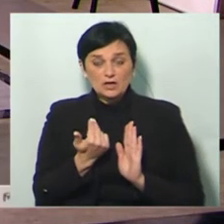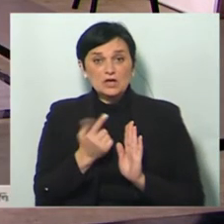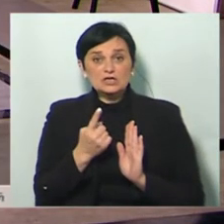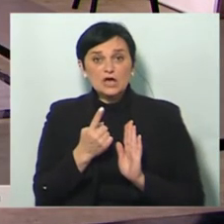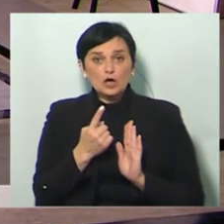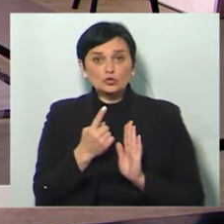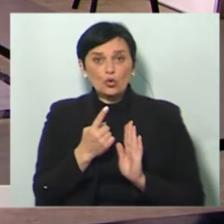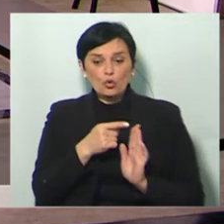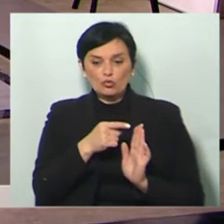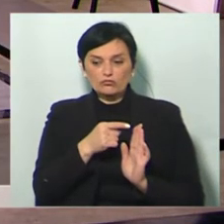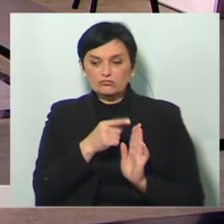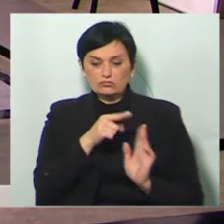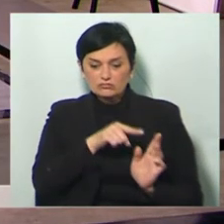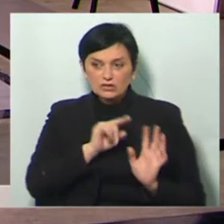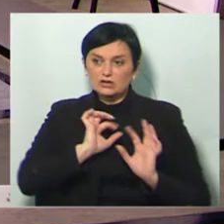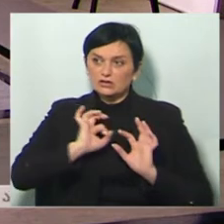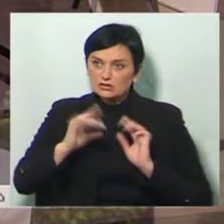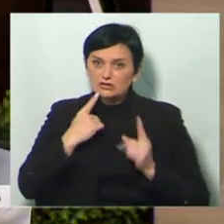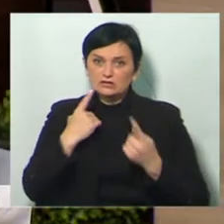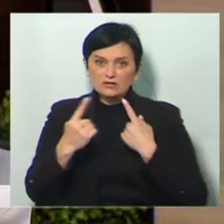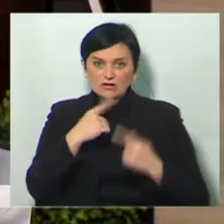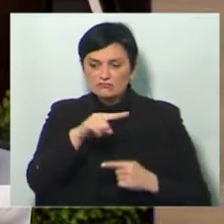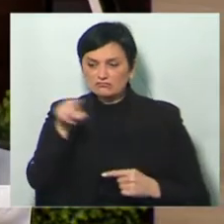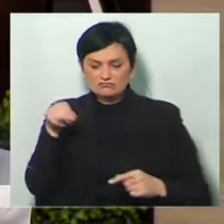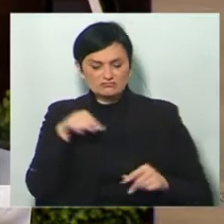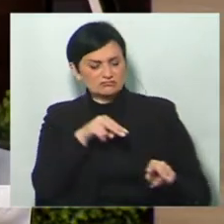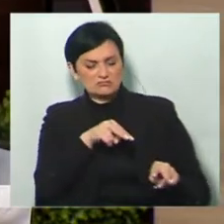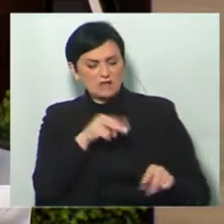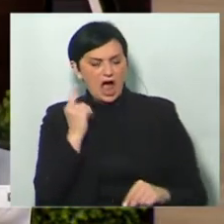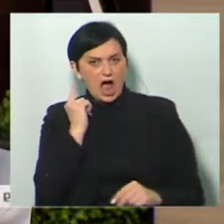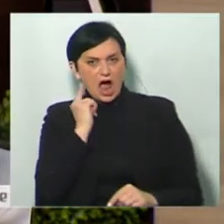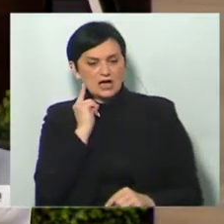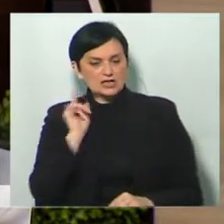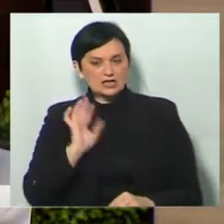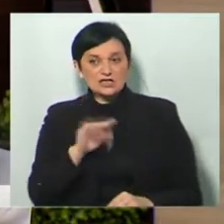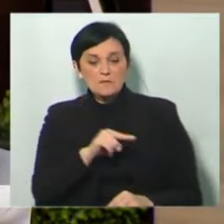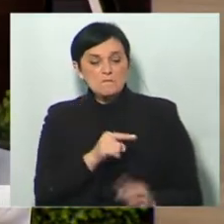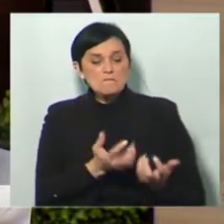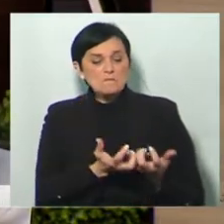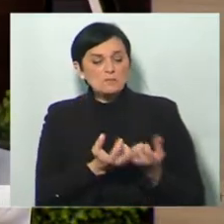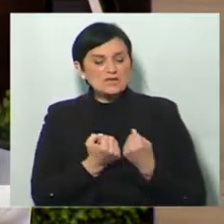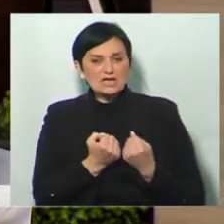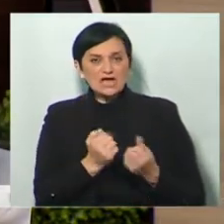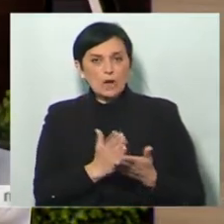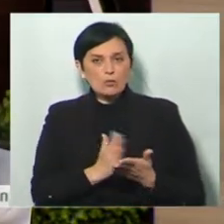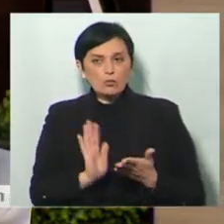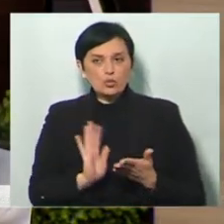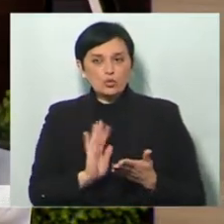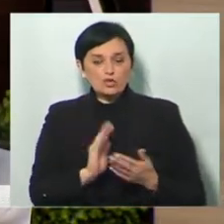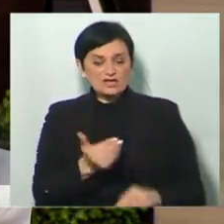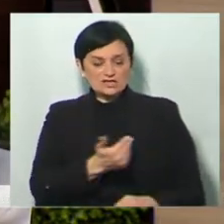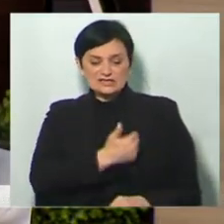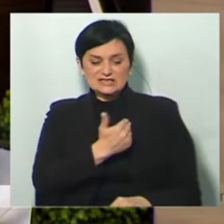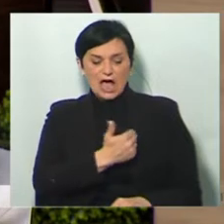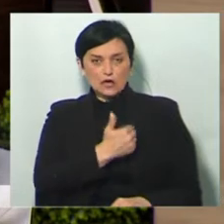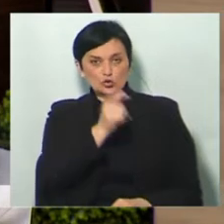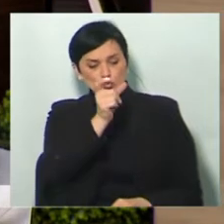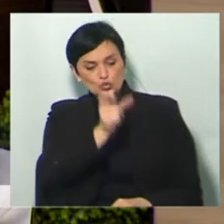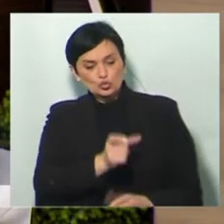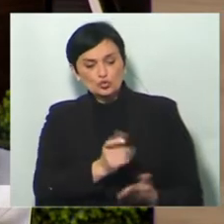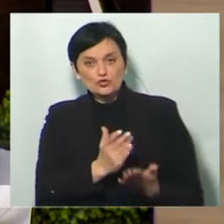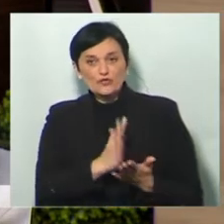misiare smit, is araris, azetucat, mirebuli, ის არ არის სასურველი,